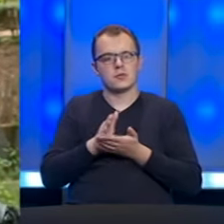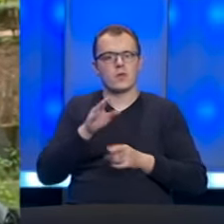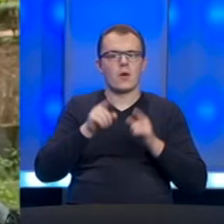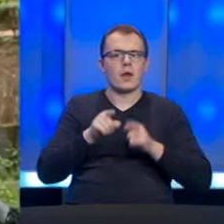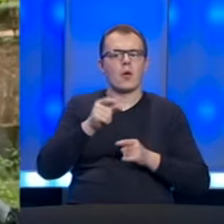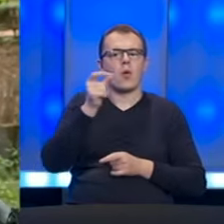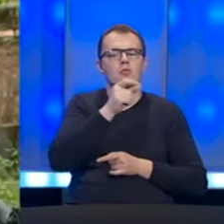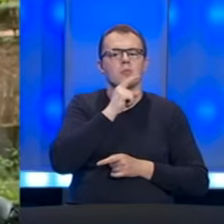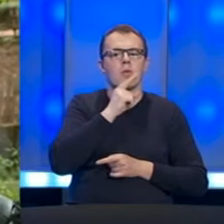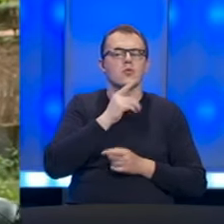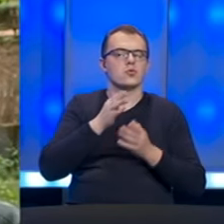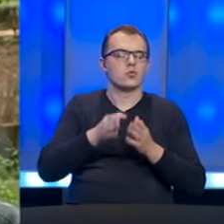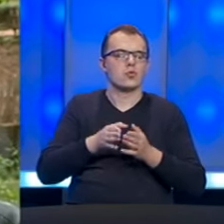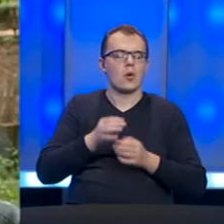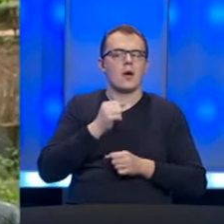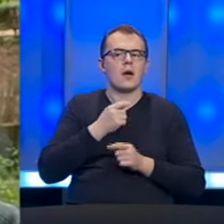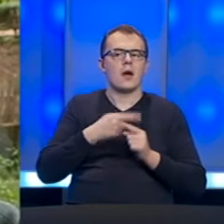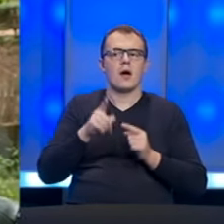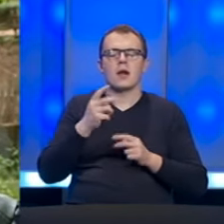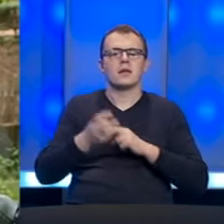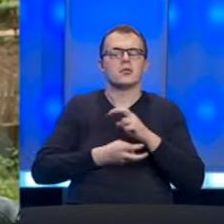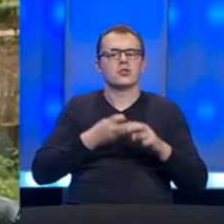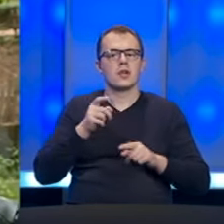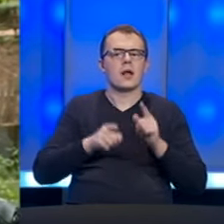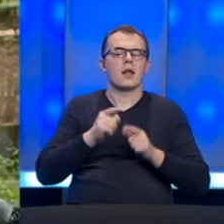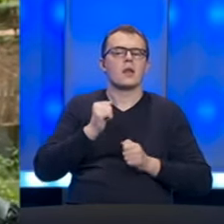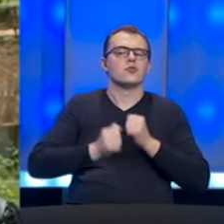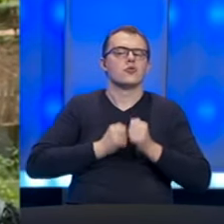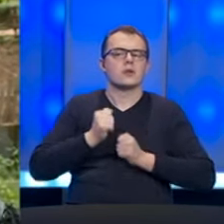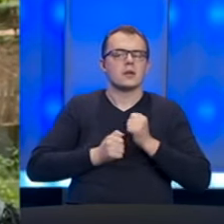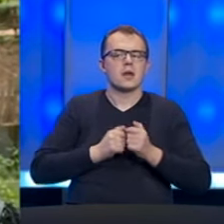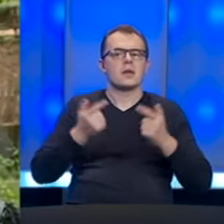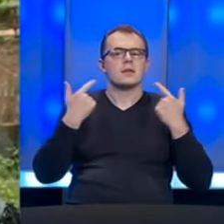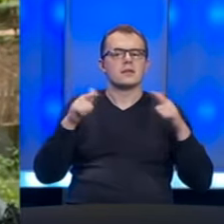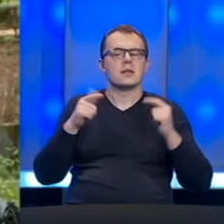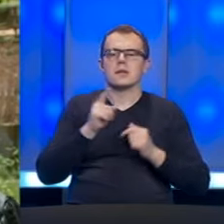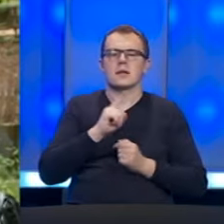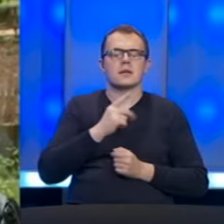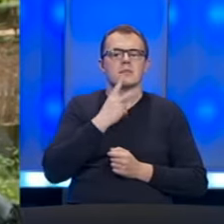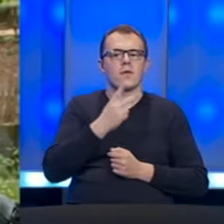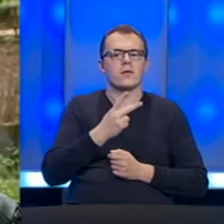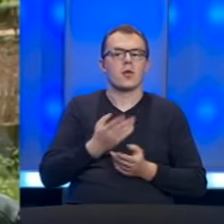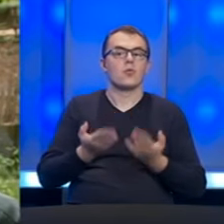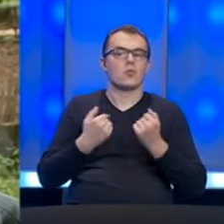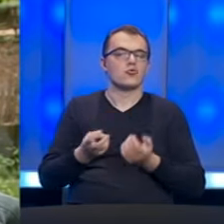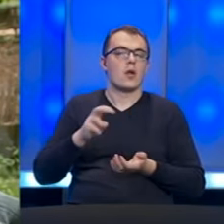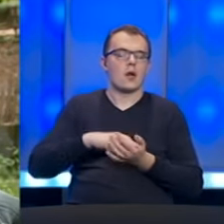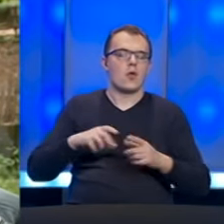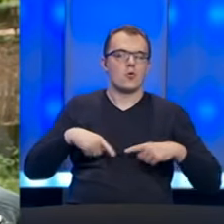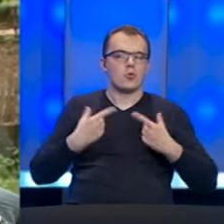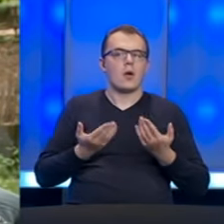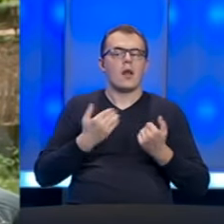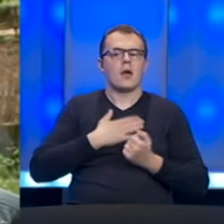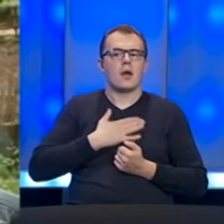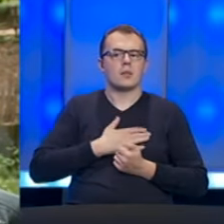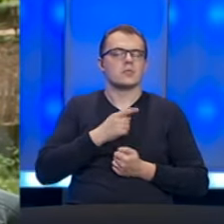nekoliko osoba koje su tu radi šetanja ili džogiranja, izletnike nismo vidjeli, doduše rano jutro, ali nadamo se